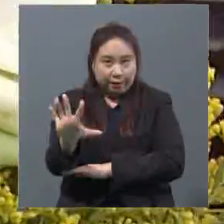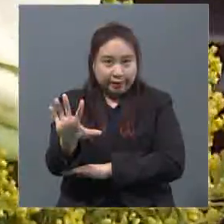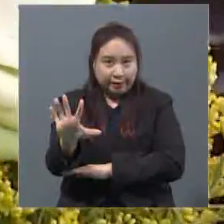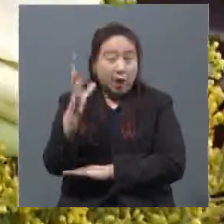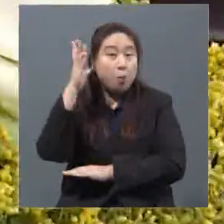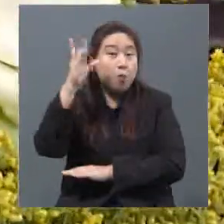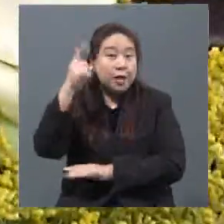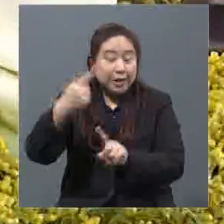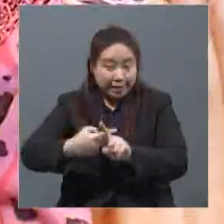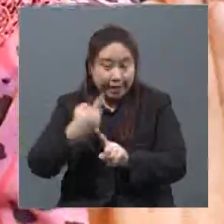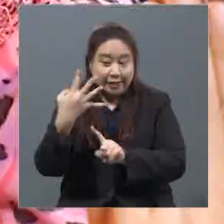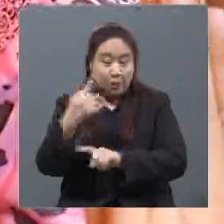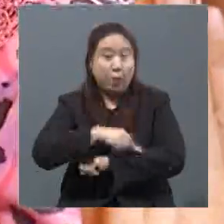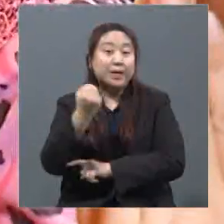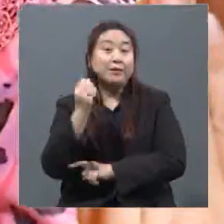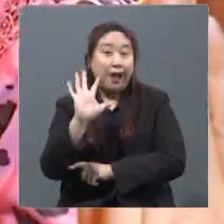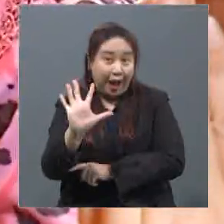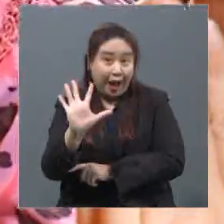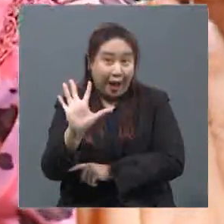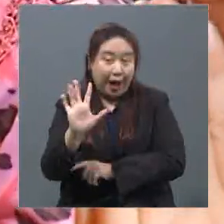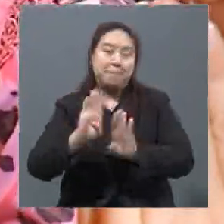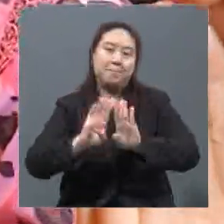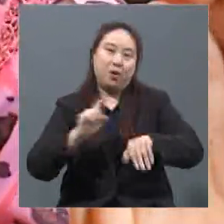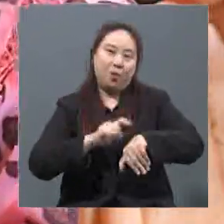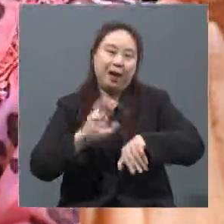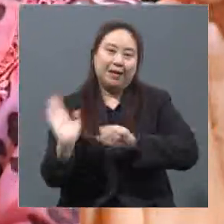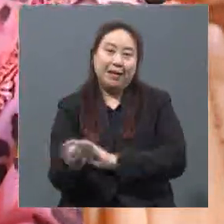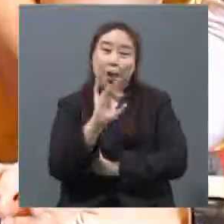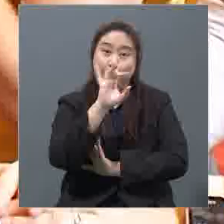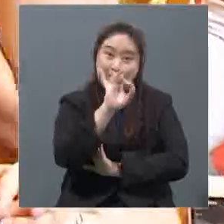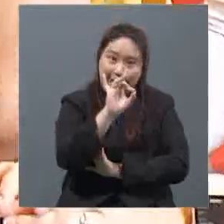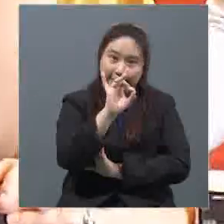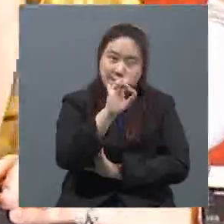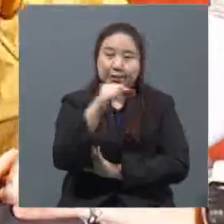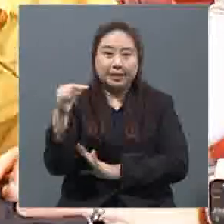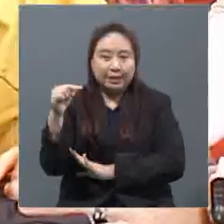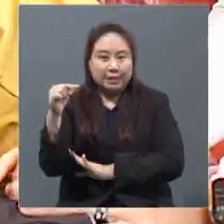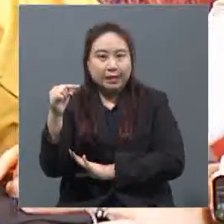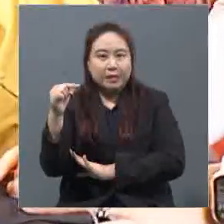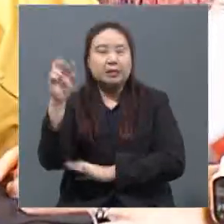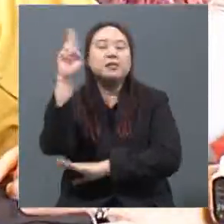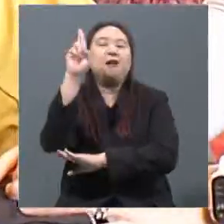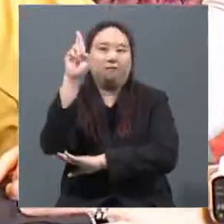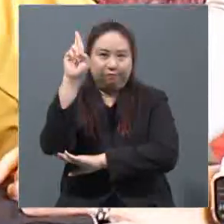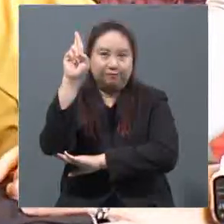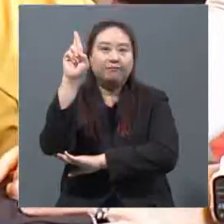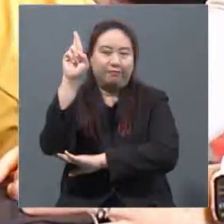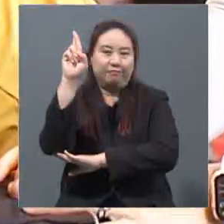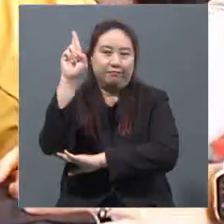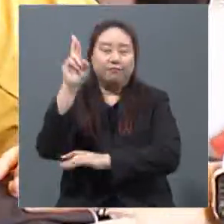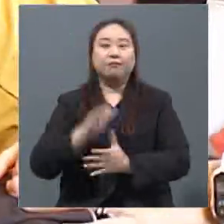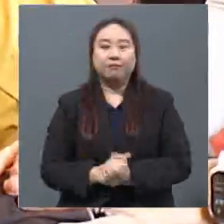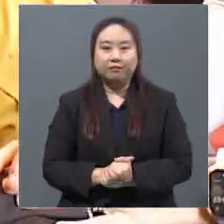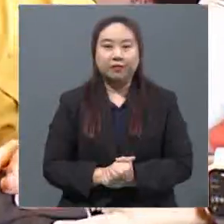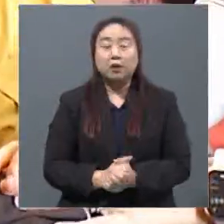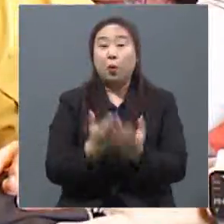15เมษายน2567เนี่ยเปิดตอนเช้า 8:00นนะครับ 8:00นจนถึงครึ่งวัน 12:00นช่วงเที่ยนนะครับ